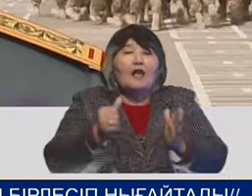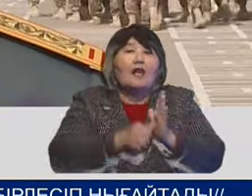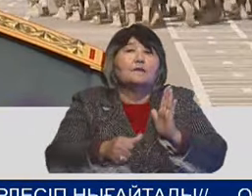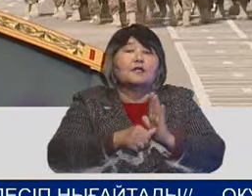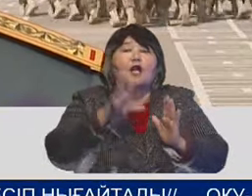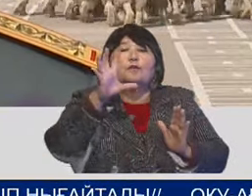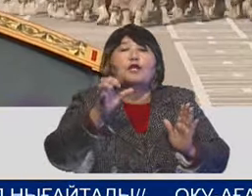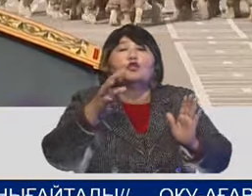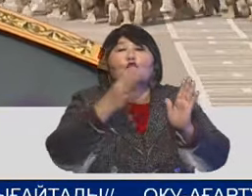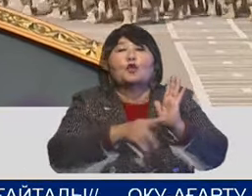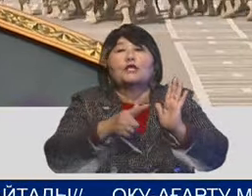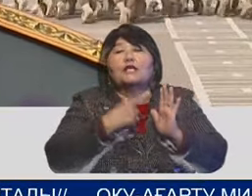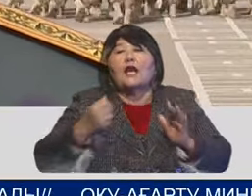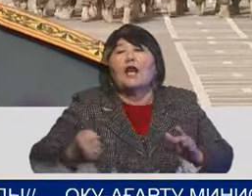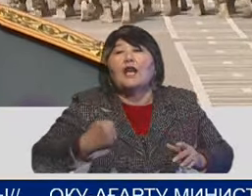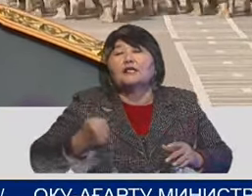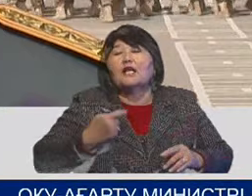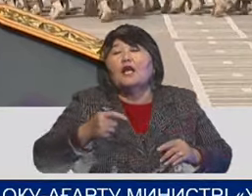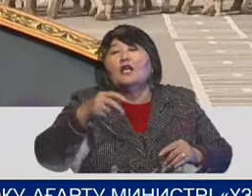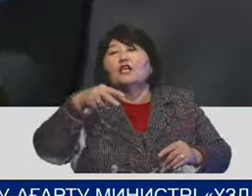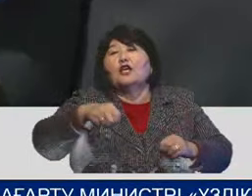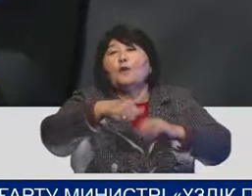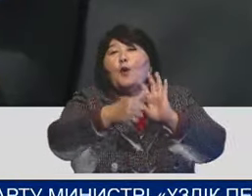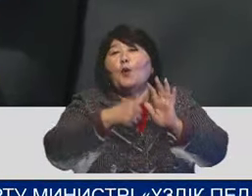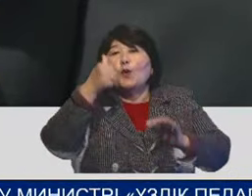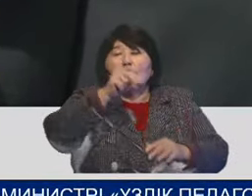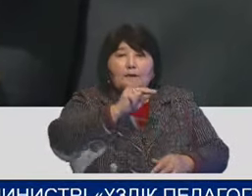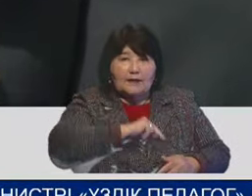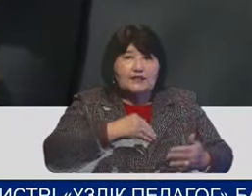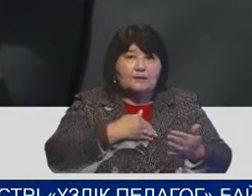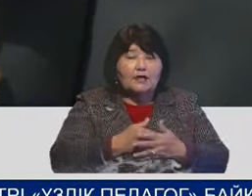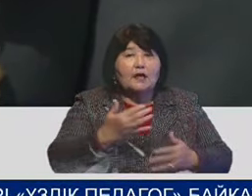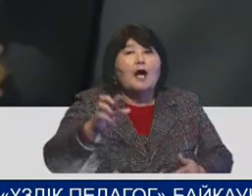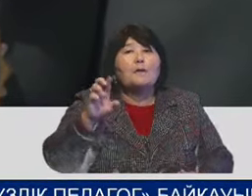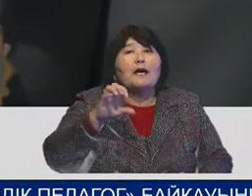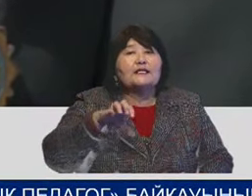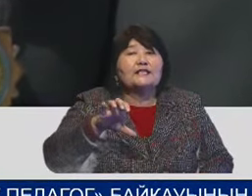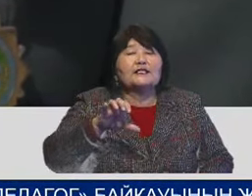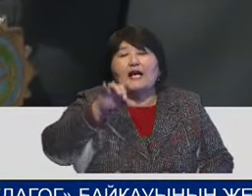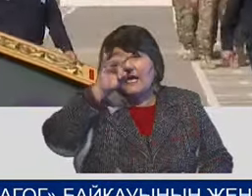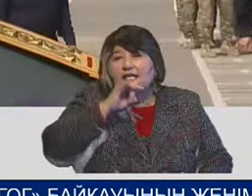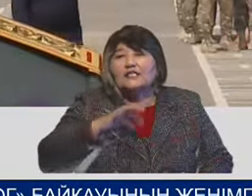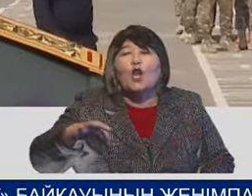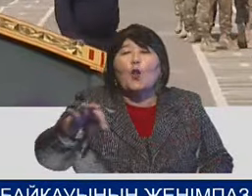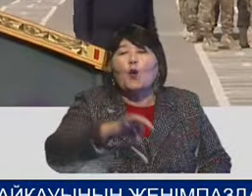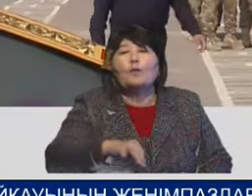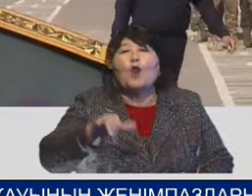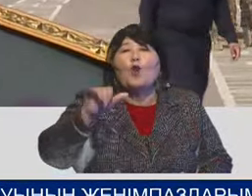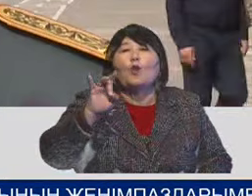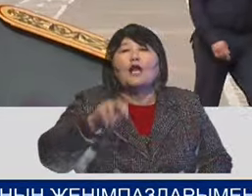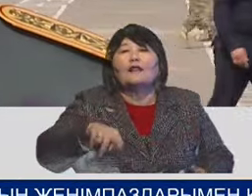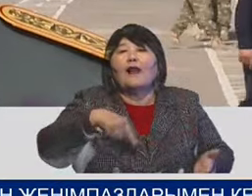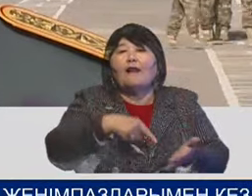66-597 әскери бөлімінде 2016 жылдан бері қызмет атқарамын. Біз Батыс Қазақстан облысы Орал